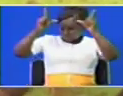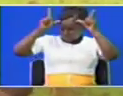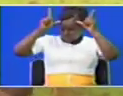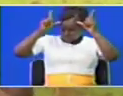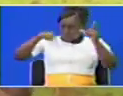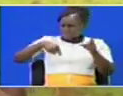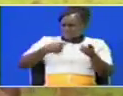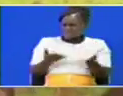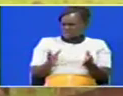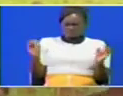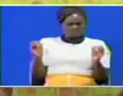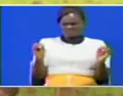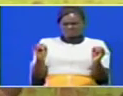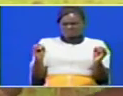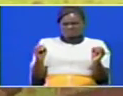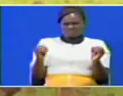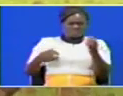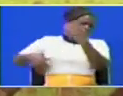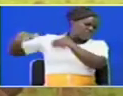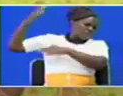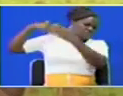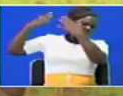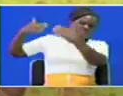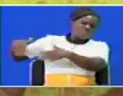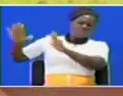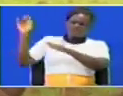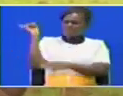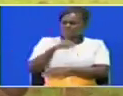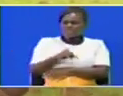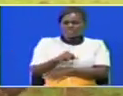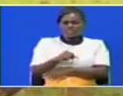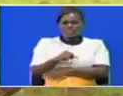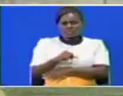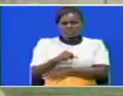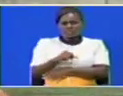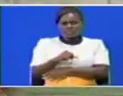Sasa sisi saa hii hiyo maneno tumewacha kabisa. Serikali imechukua kitu yao.